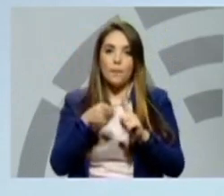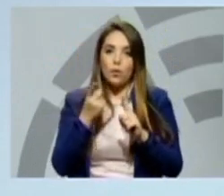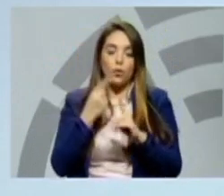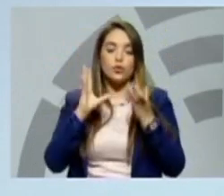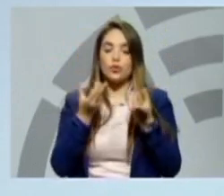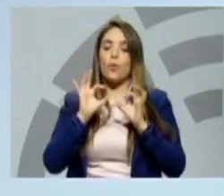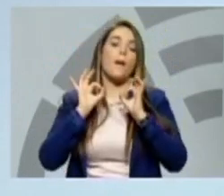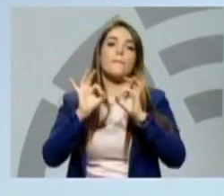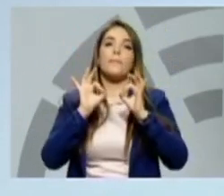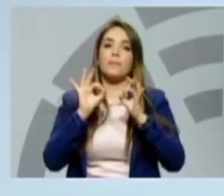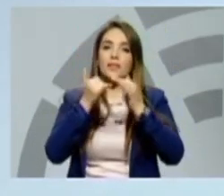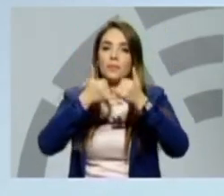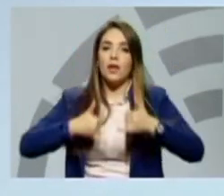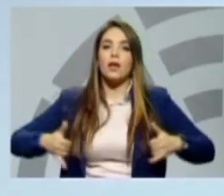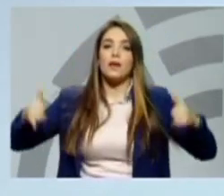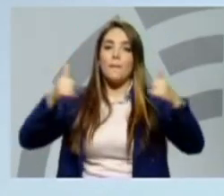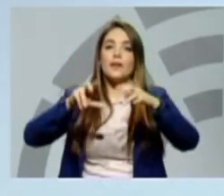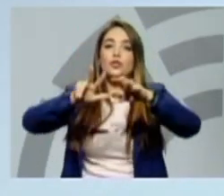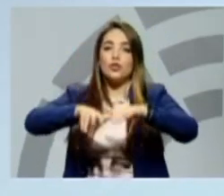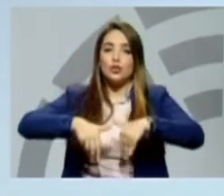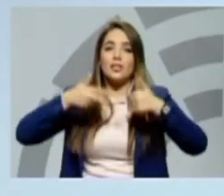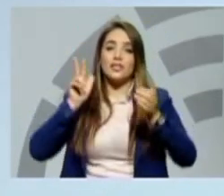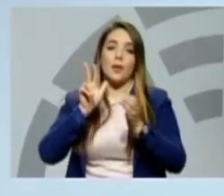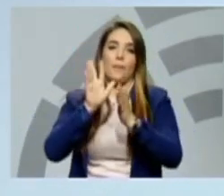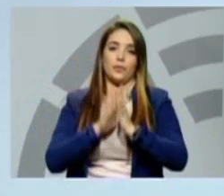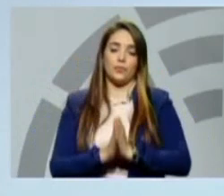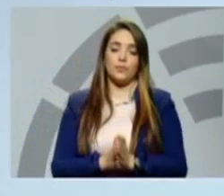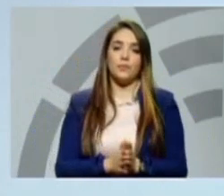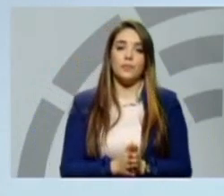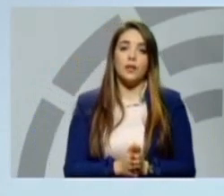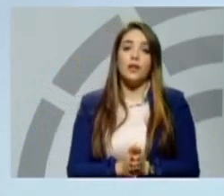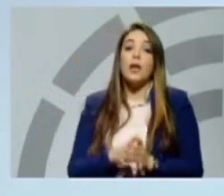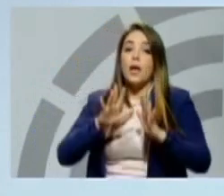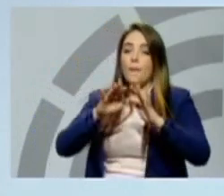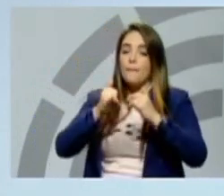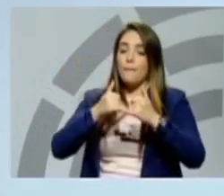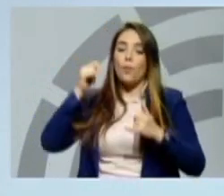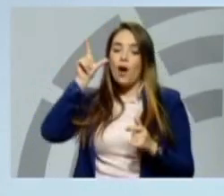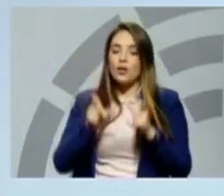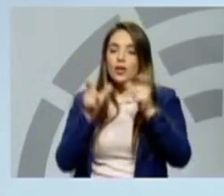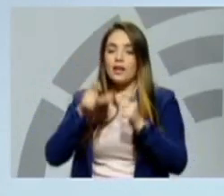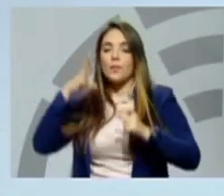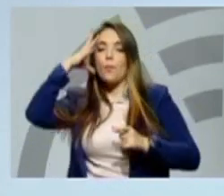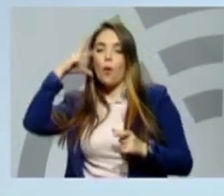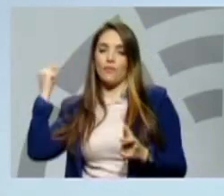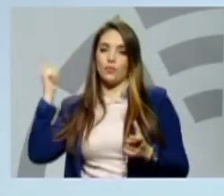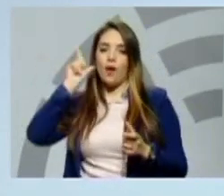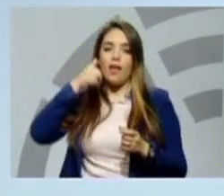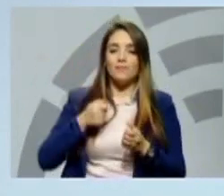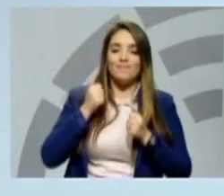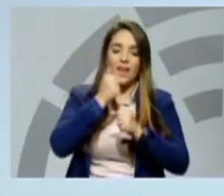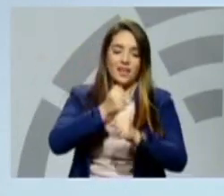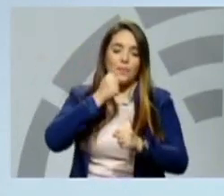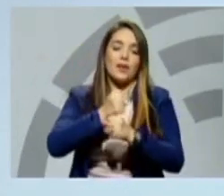الجسم البلاد المنهج والمريض وتعمل فوق طاقتها هي محركات الكفاءه وروح الاسرار والولاء